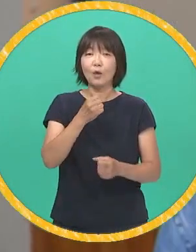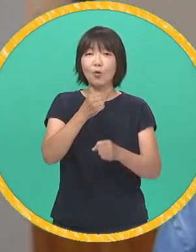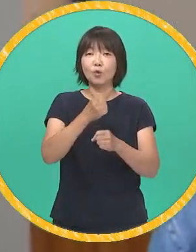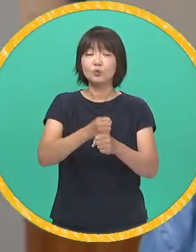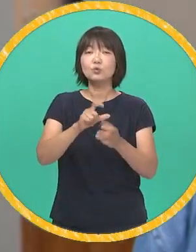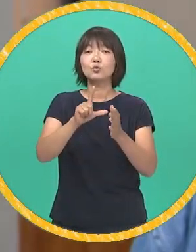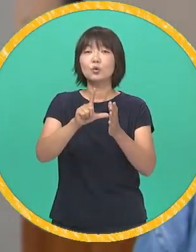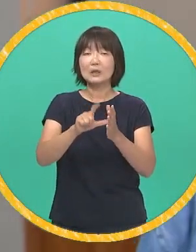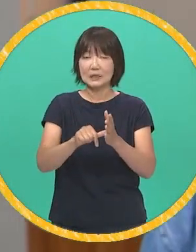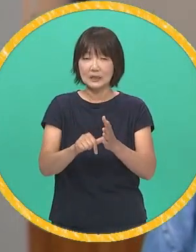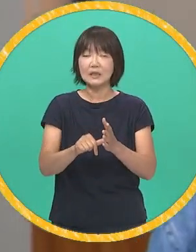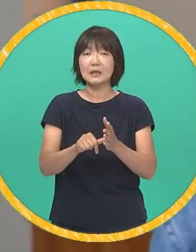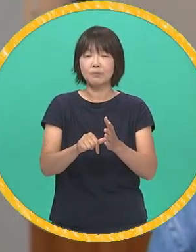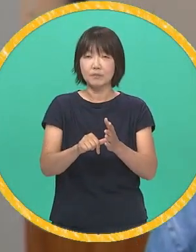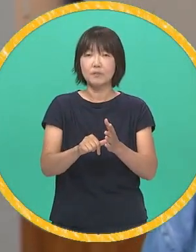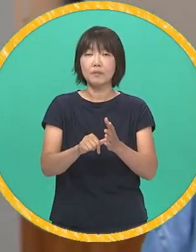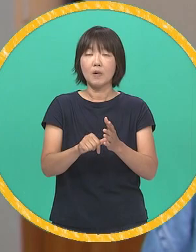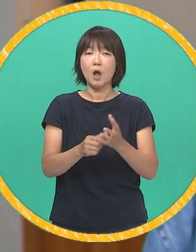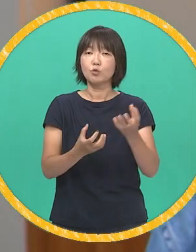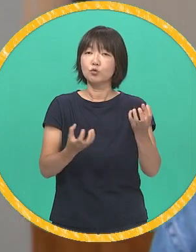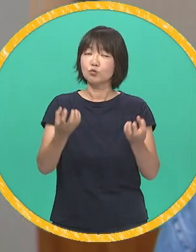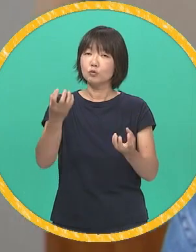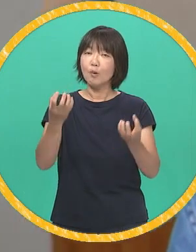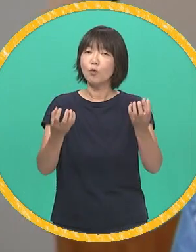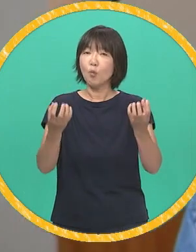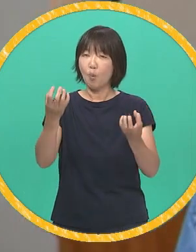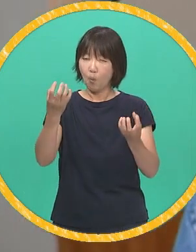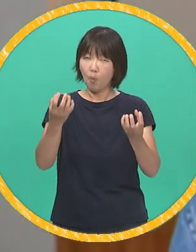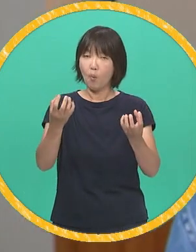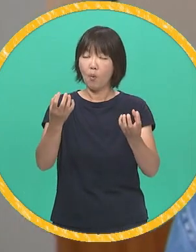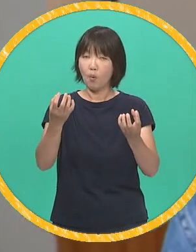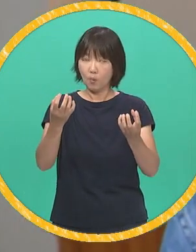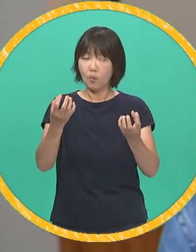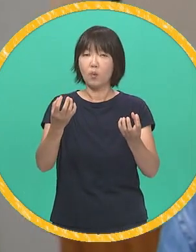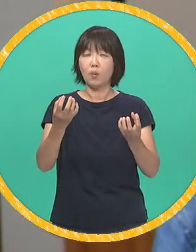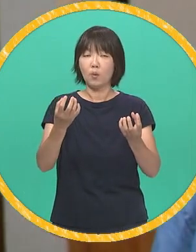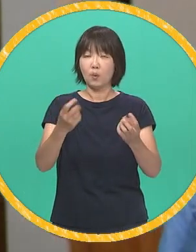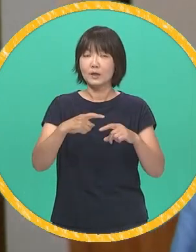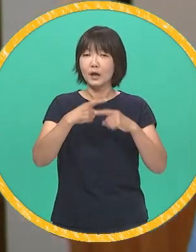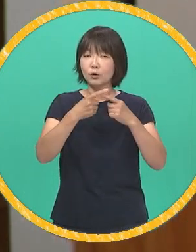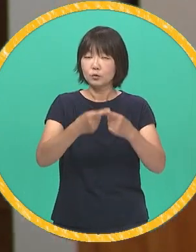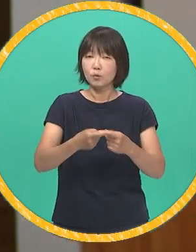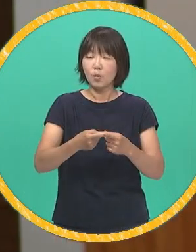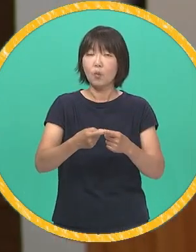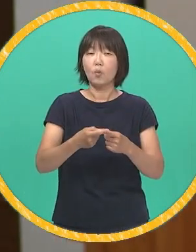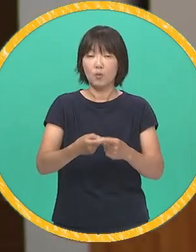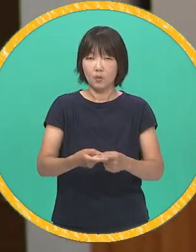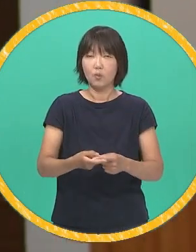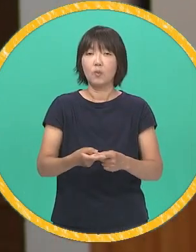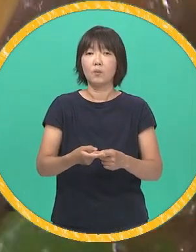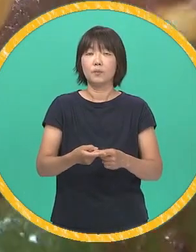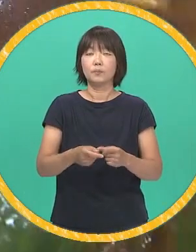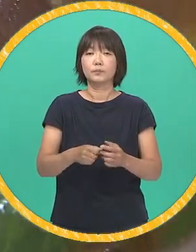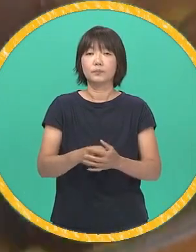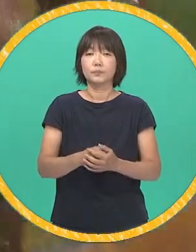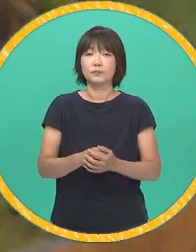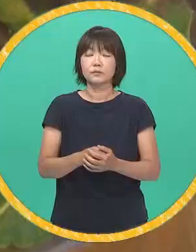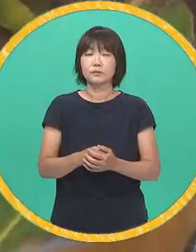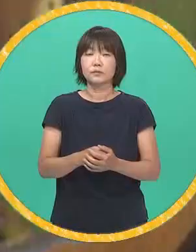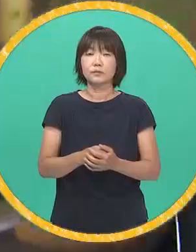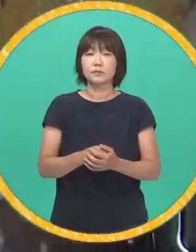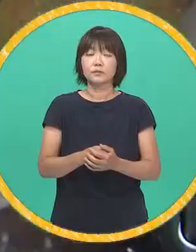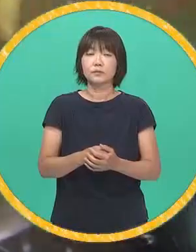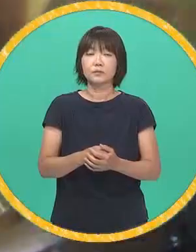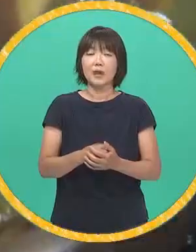にリーダーと母マンゴーとかそういう果物で作ったちょっと雨にジャブみたいなやつを入れるんですね総数